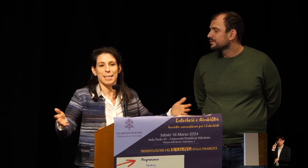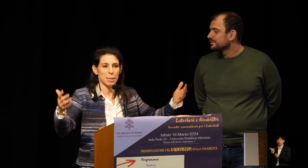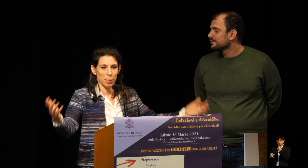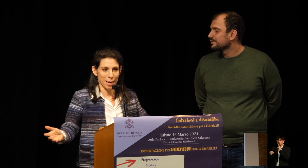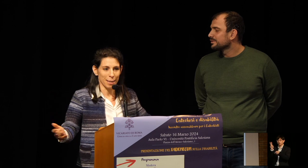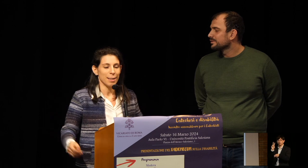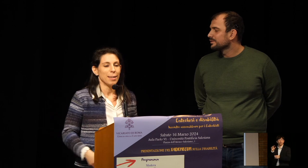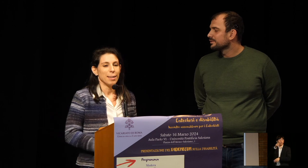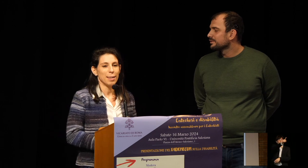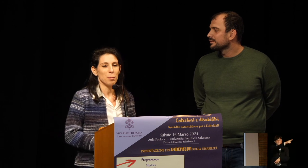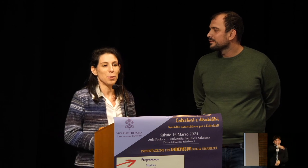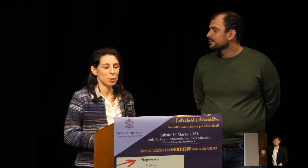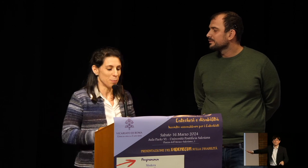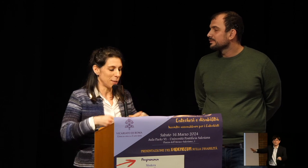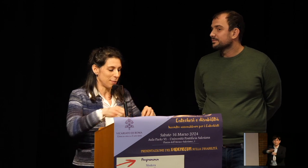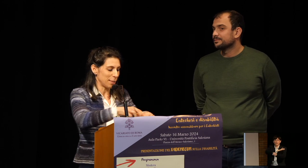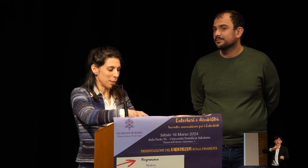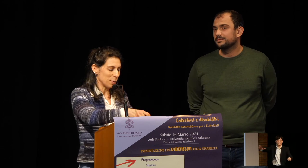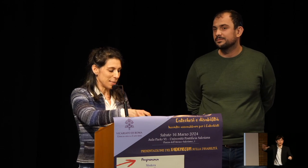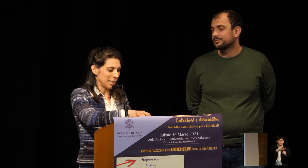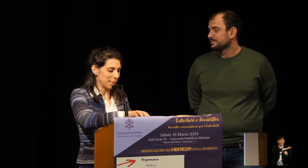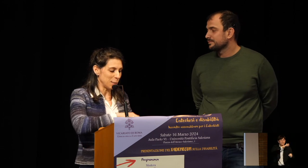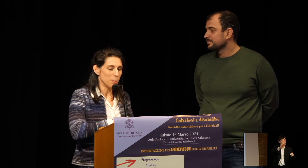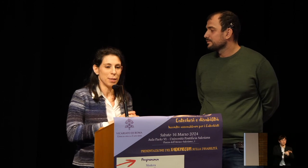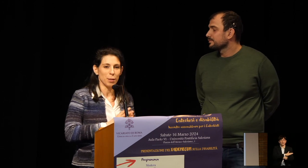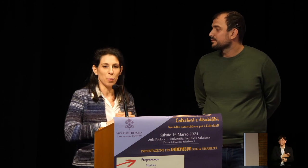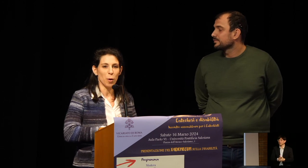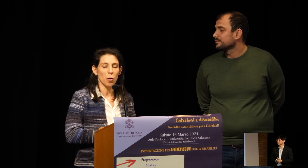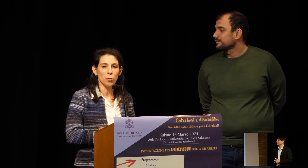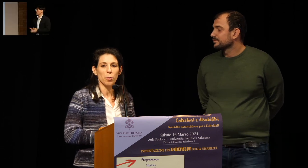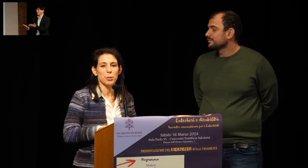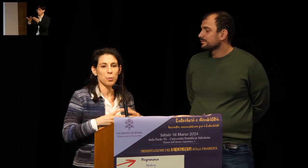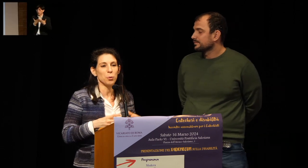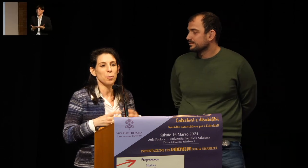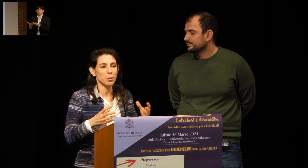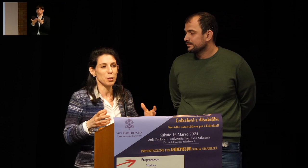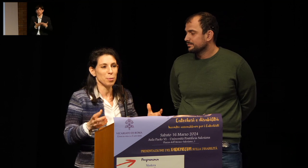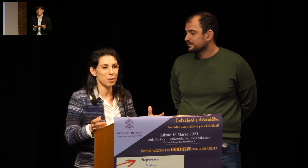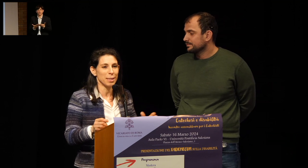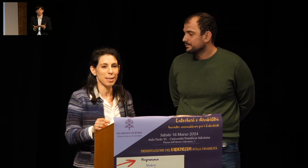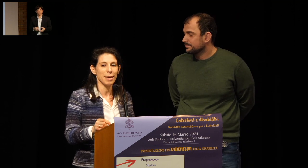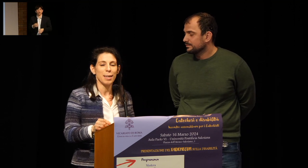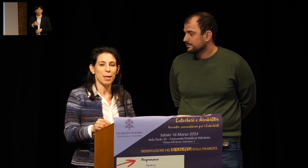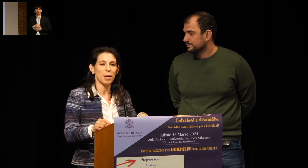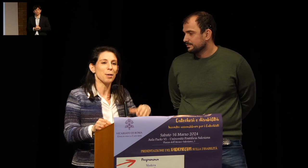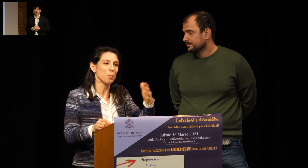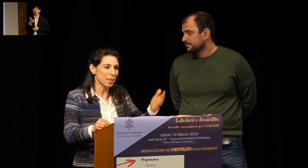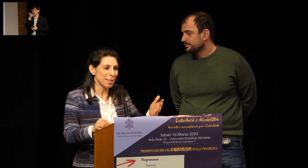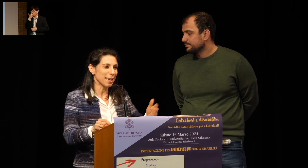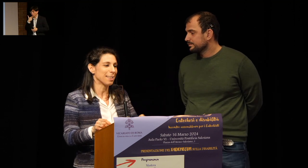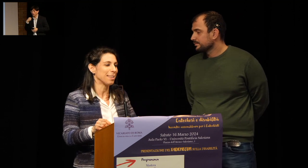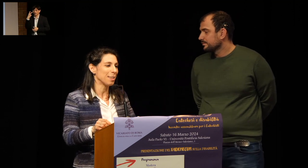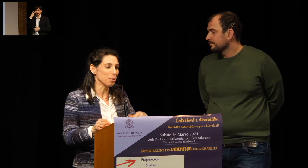la stanza piena e mi piacerebbe vedere questi libri un po' Ovunque ma soprattutto mi piacerebbe vedere e